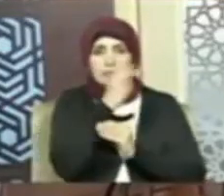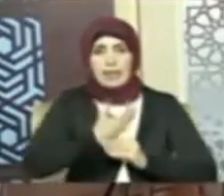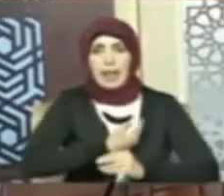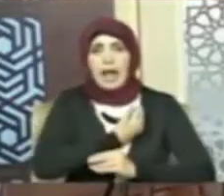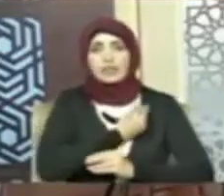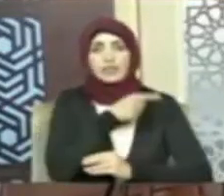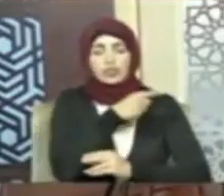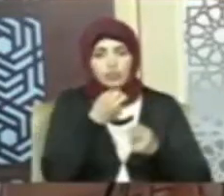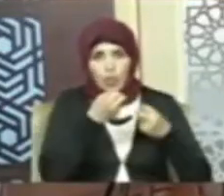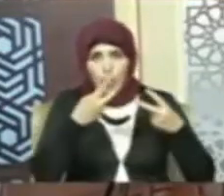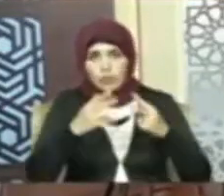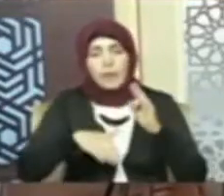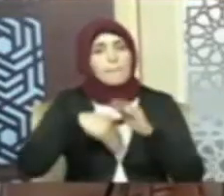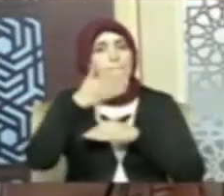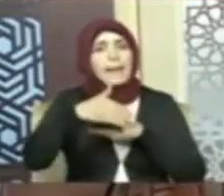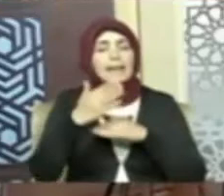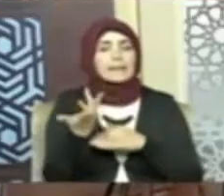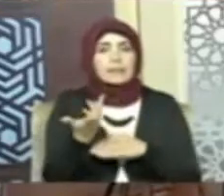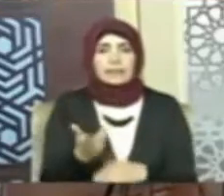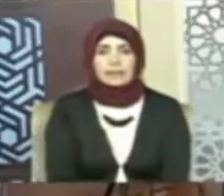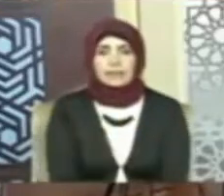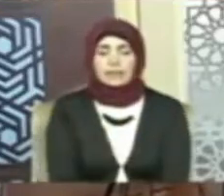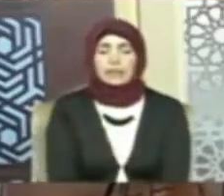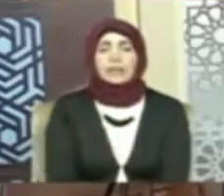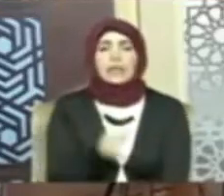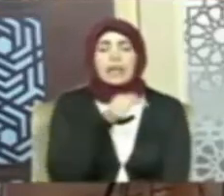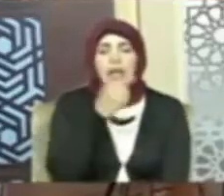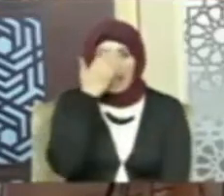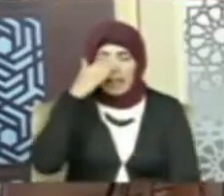العبادات مقصودة لذاتها